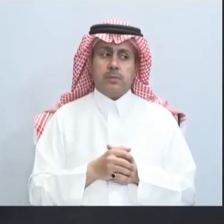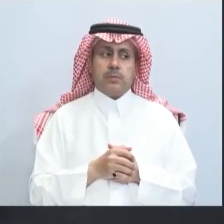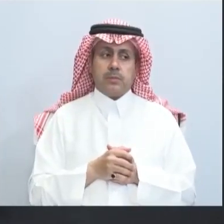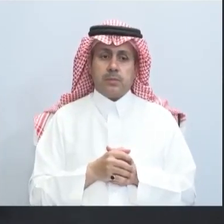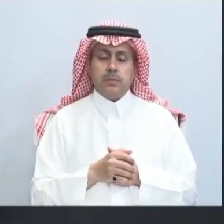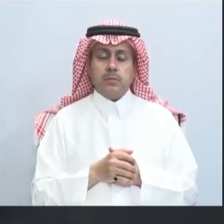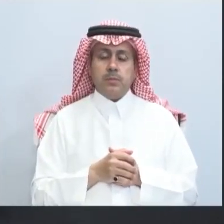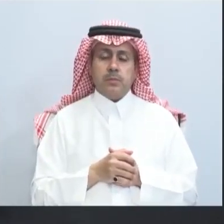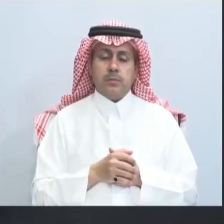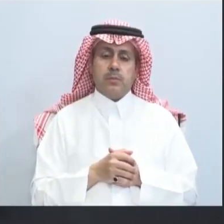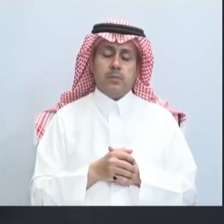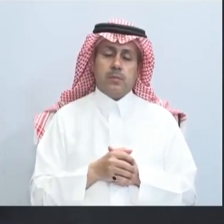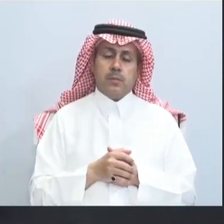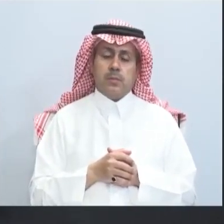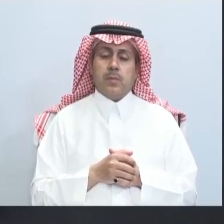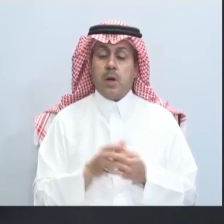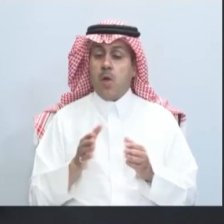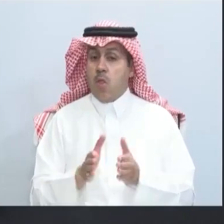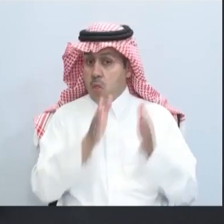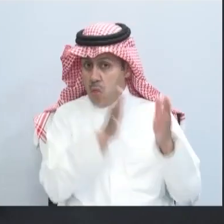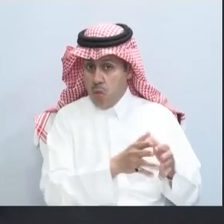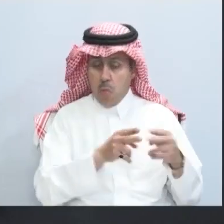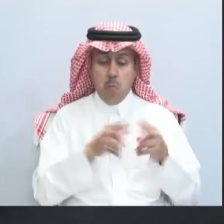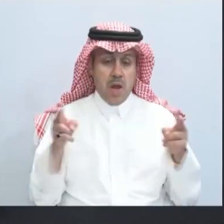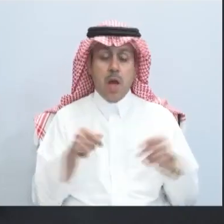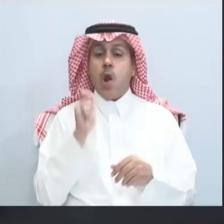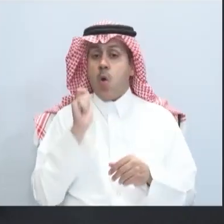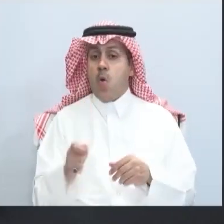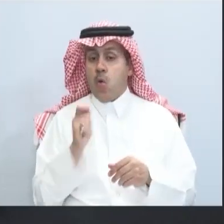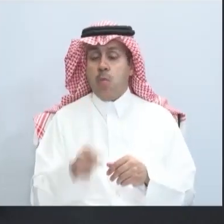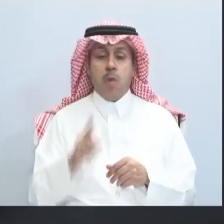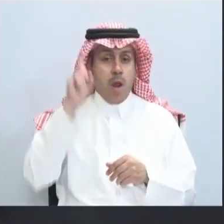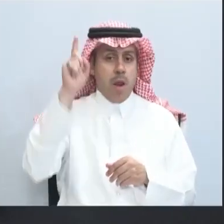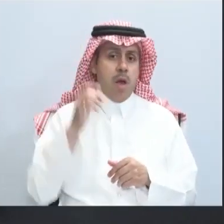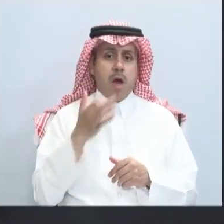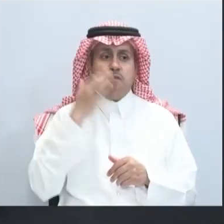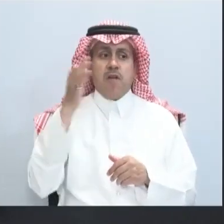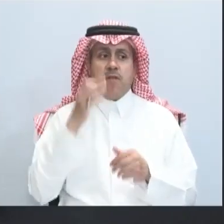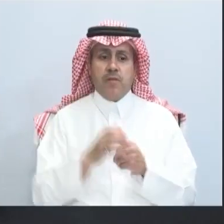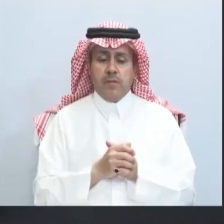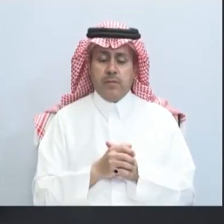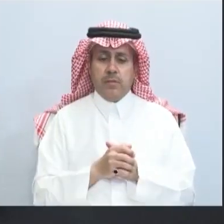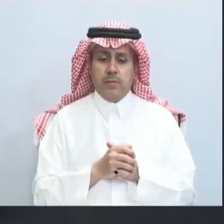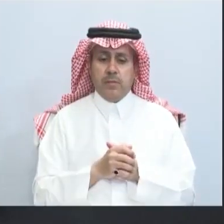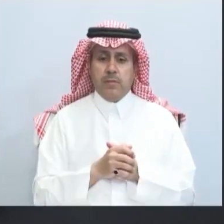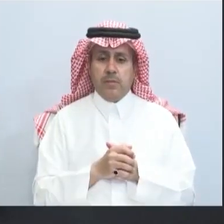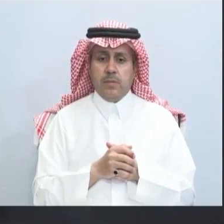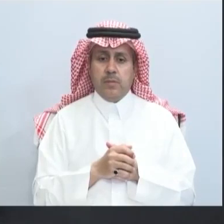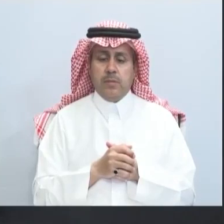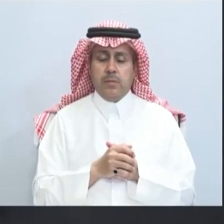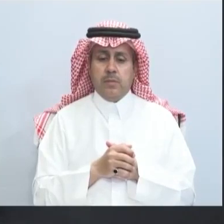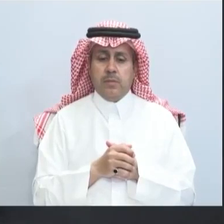يحاسبكم به الله ثم ذكرنا ان ذلك الحكم قد خفف وخفف الله جل وعلا عنهم